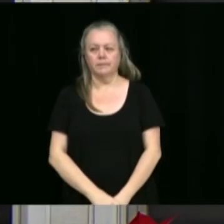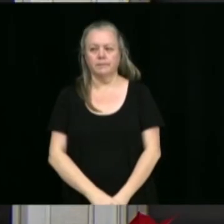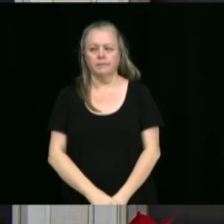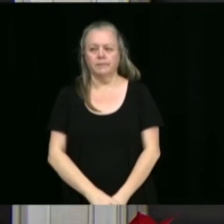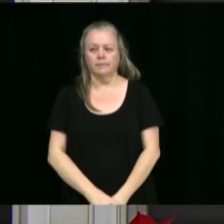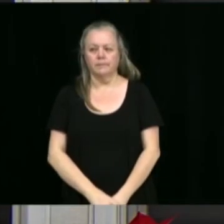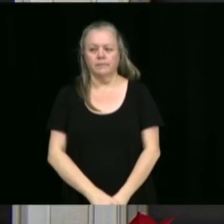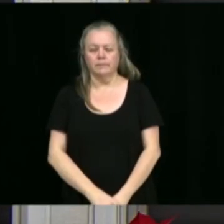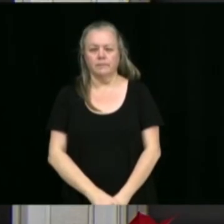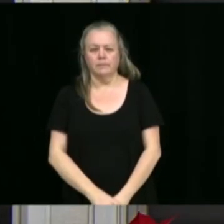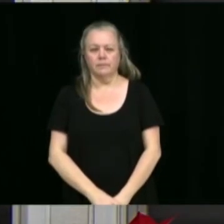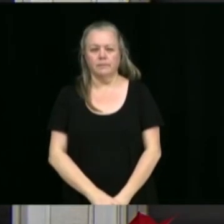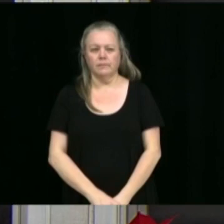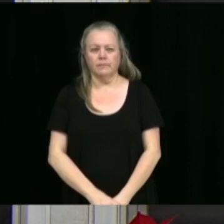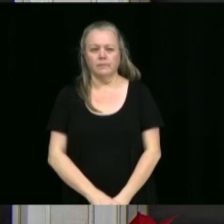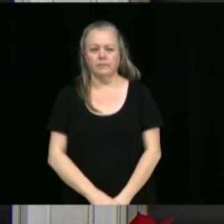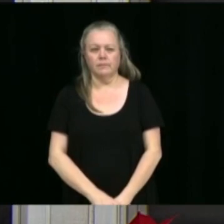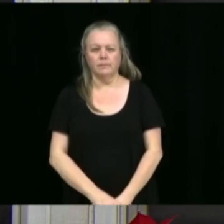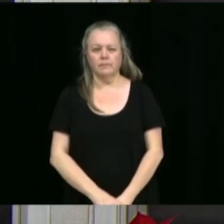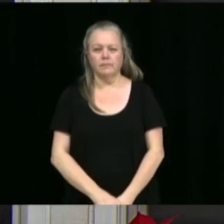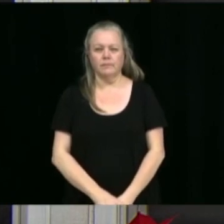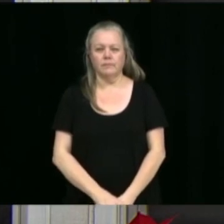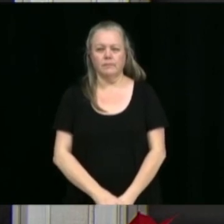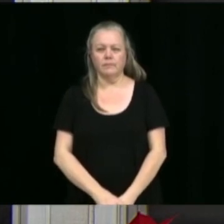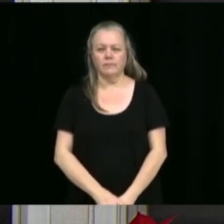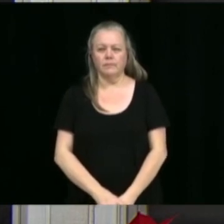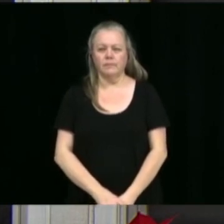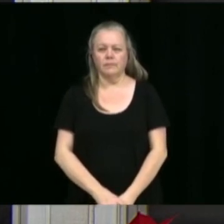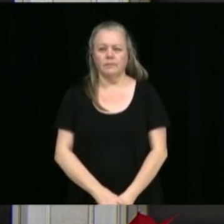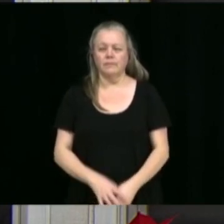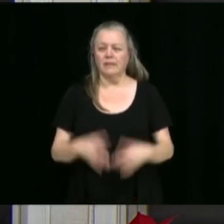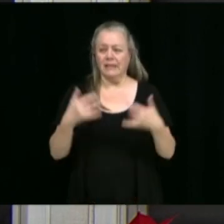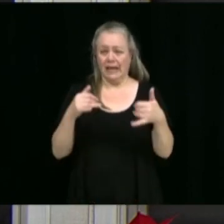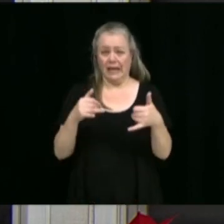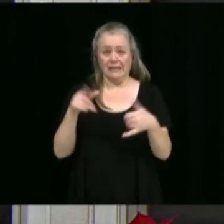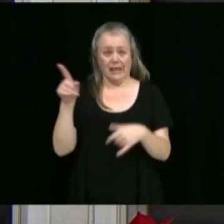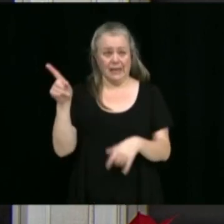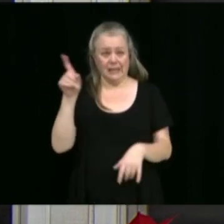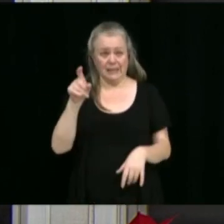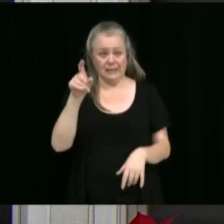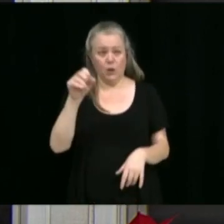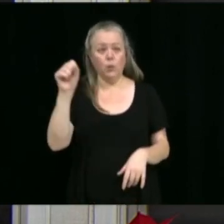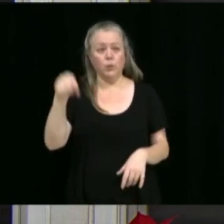Merci. Est-ce qu'il y avait des questions des citoyens dans la salle?